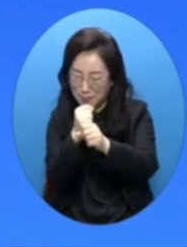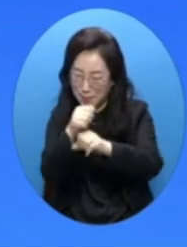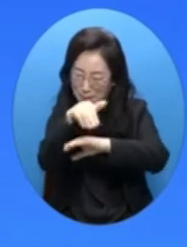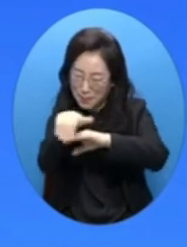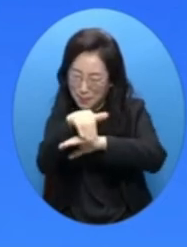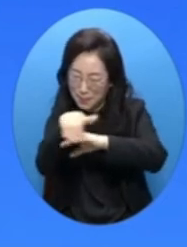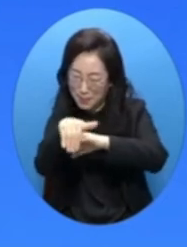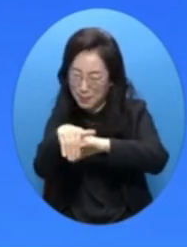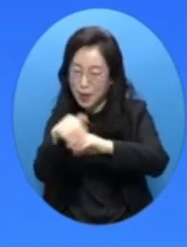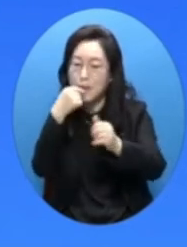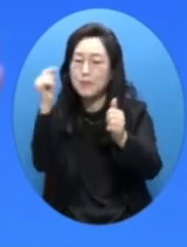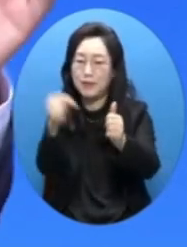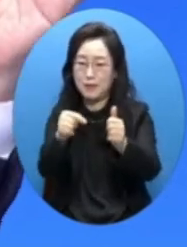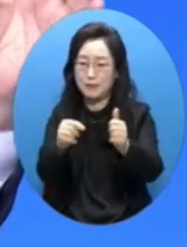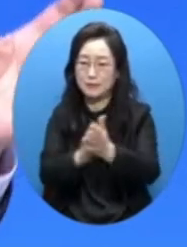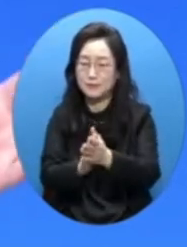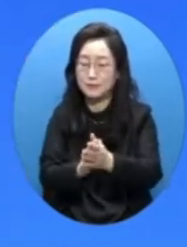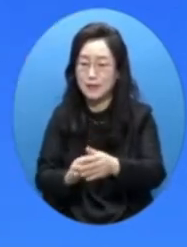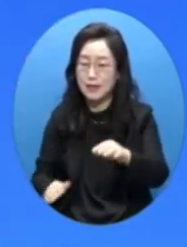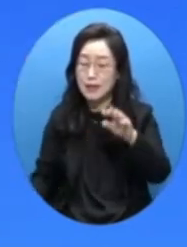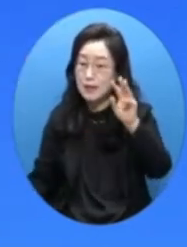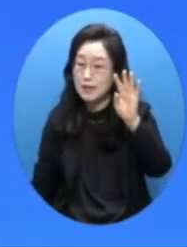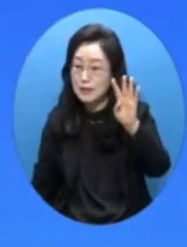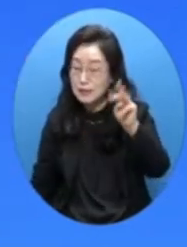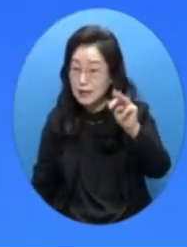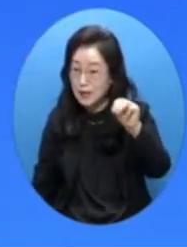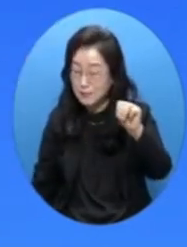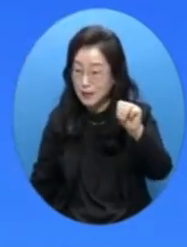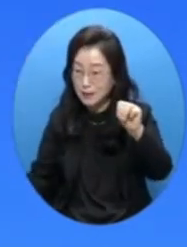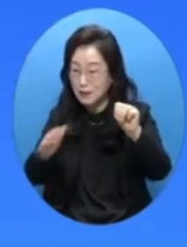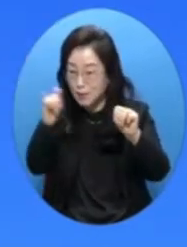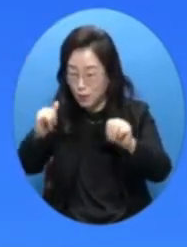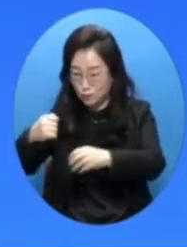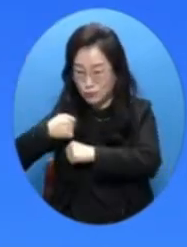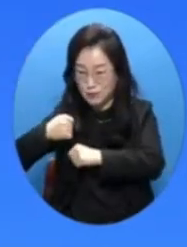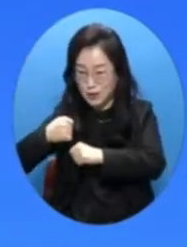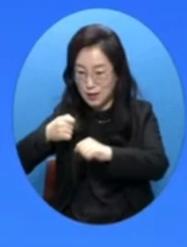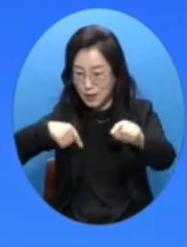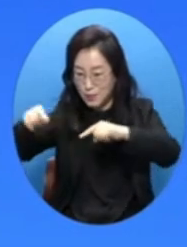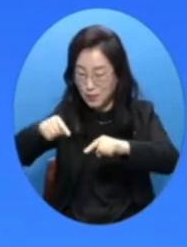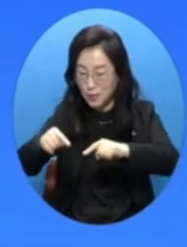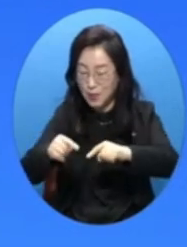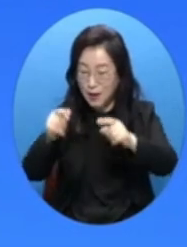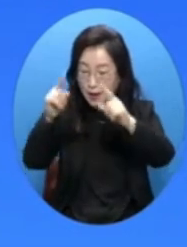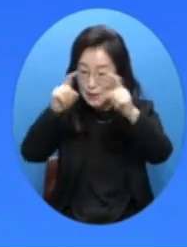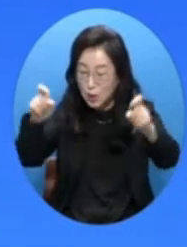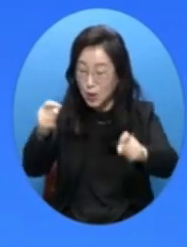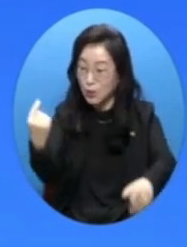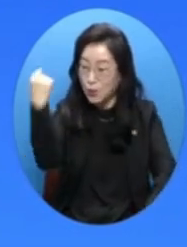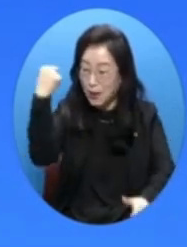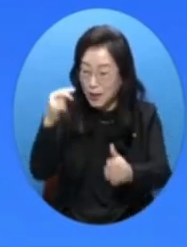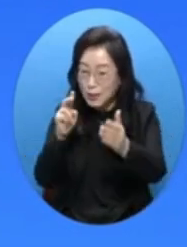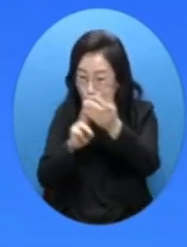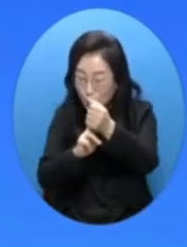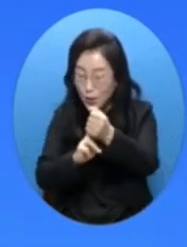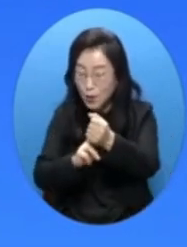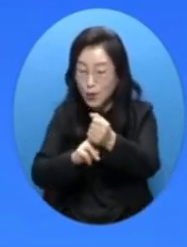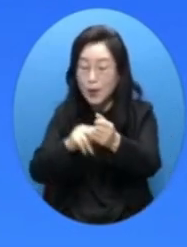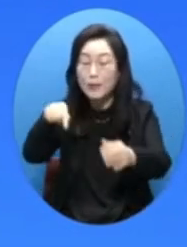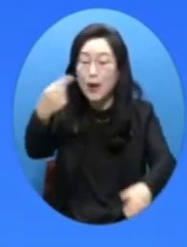짜도록 명령하셨습니다 사망의 군사를 거느리고 아이성 집행으로서 매보시킨 다음 그다음